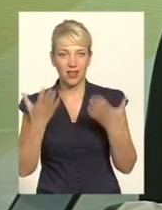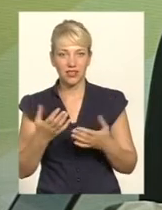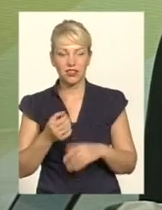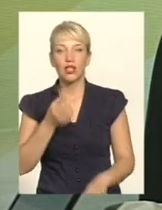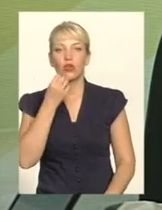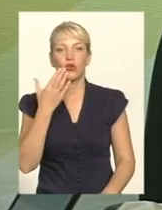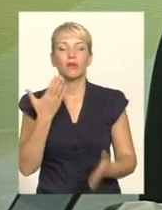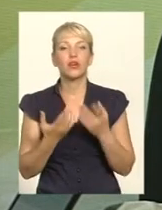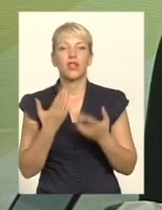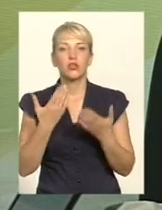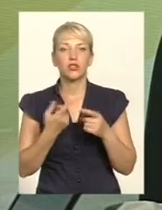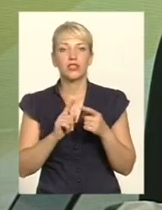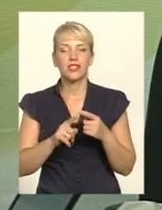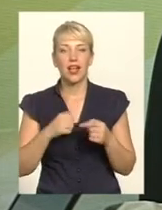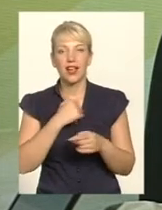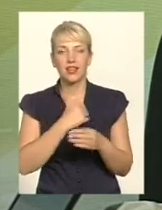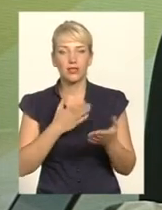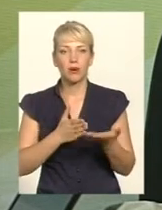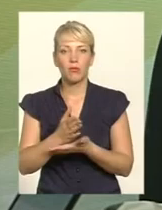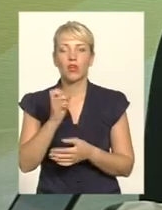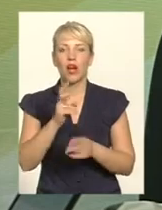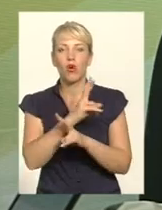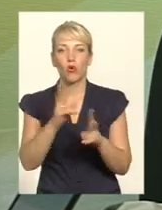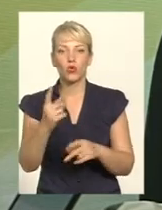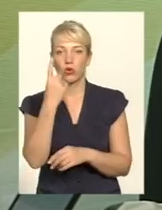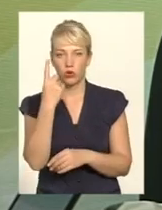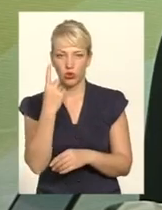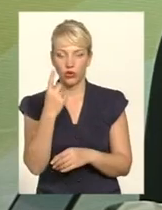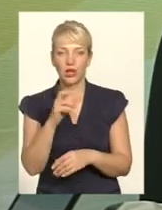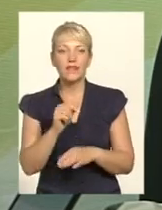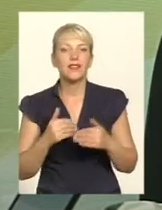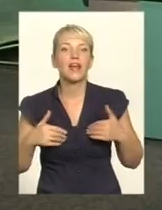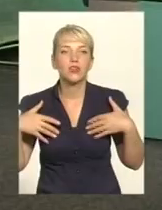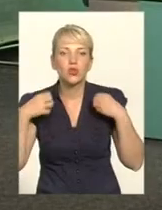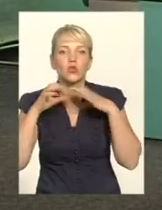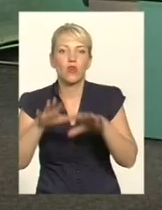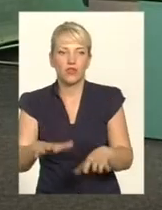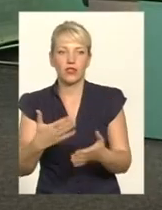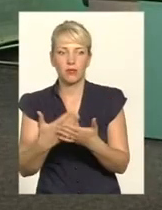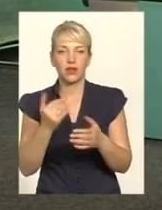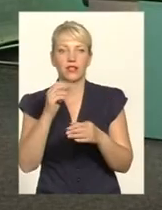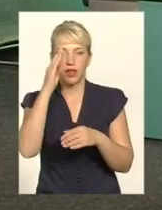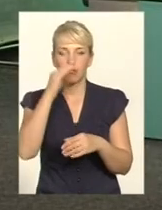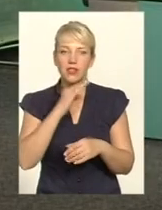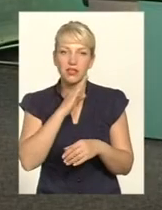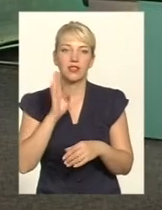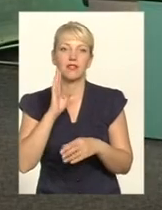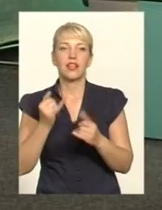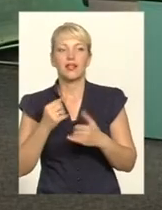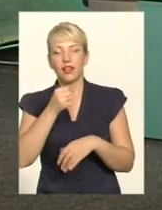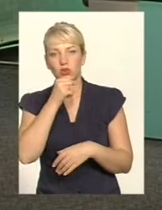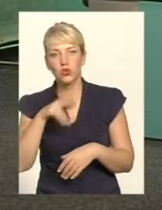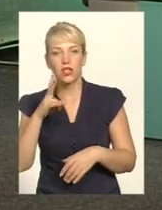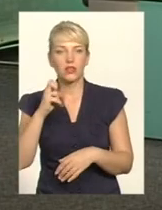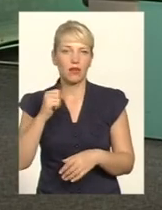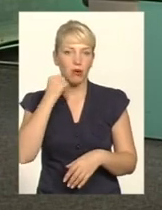якщо ця агресія ще спрямована на когось одного із батьків. Назовні. Іноді, да, вона може на бути... На однолітків, на батьків. Київ, на дідуся з бабусею, так? Так,